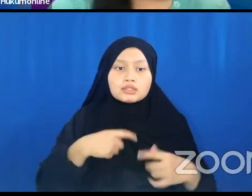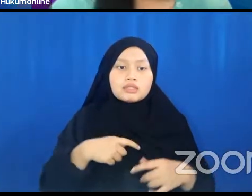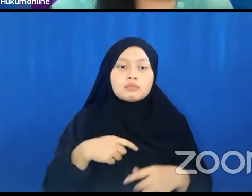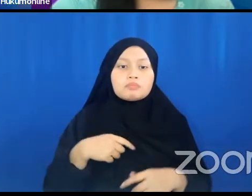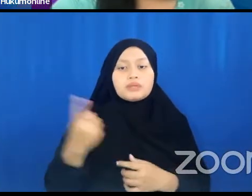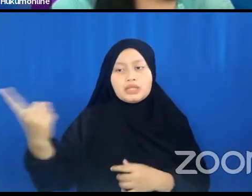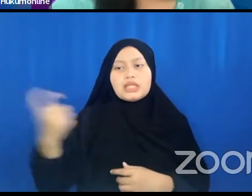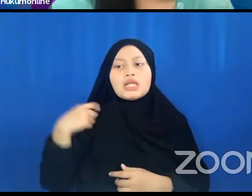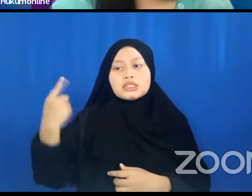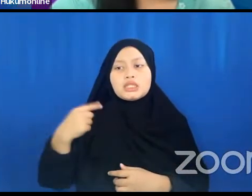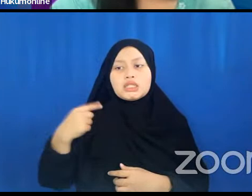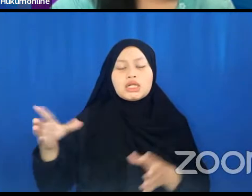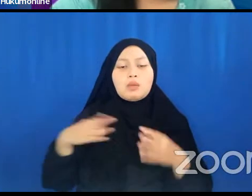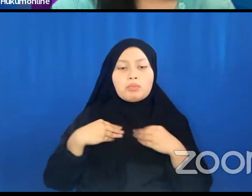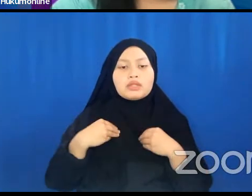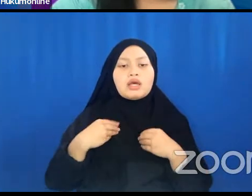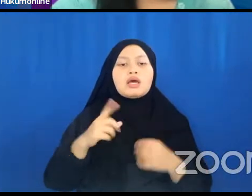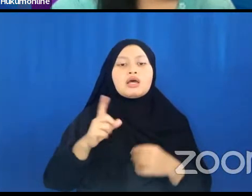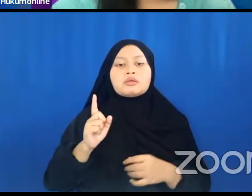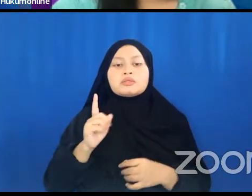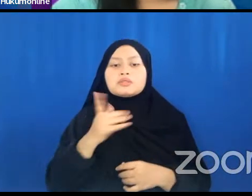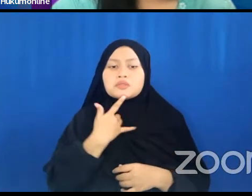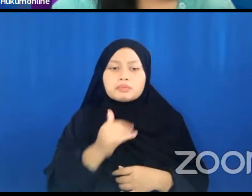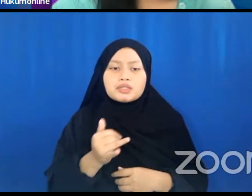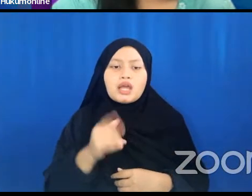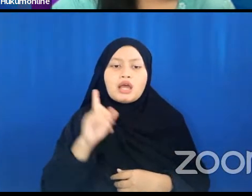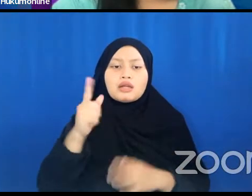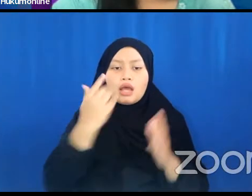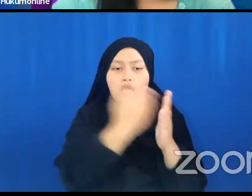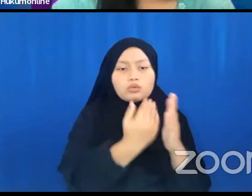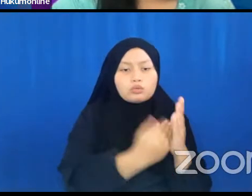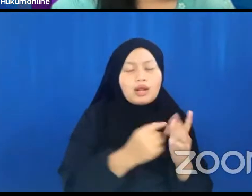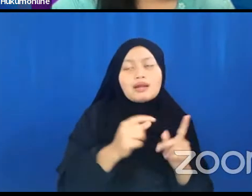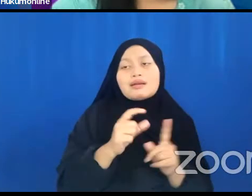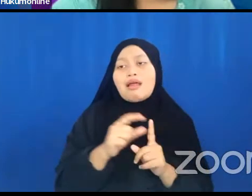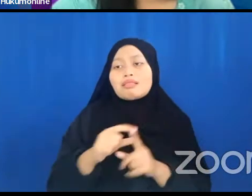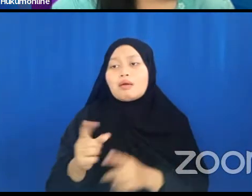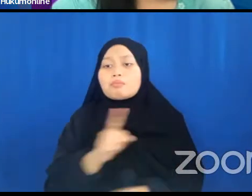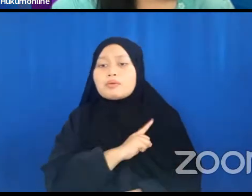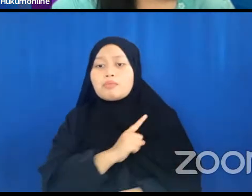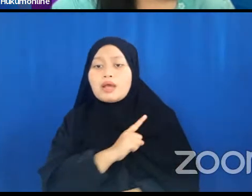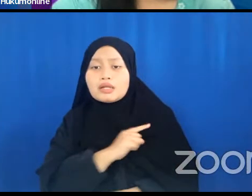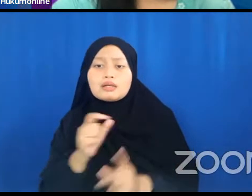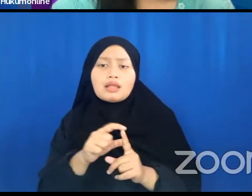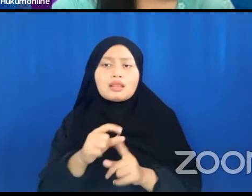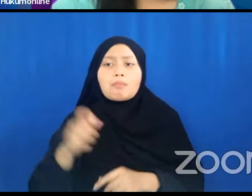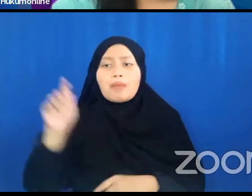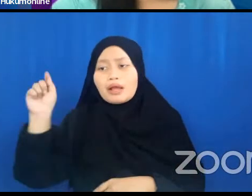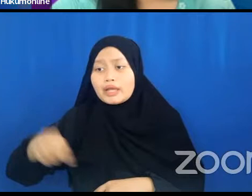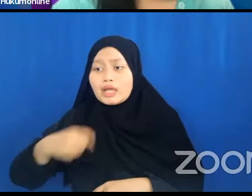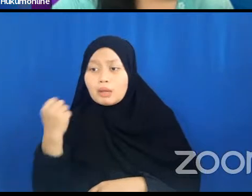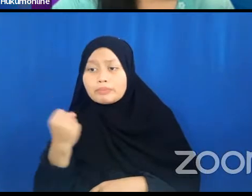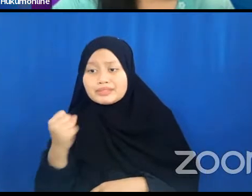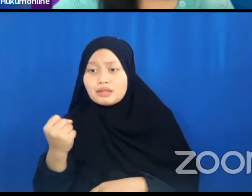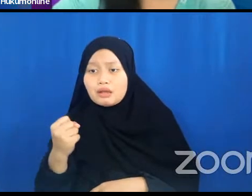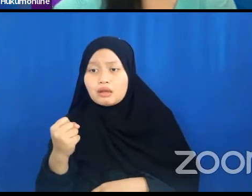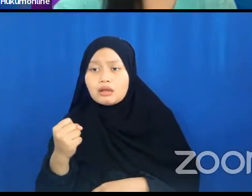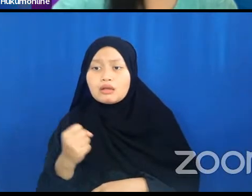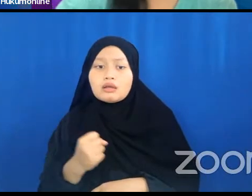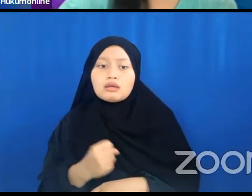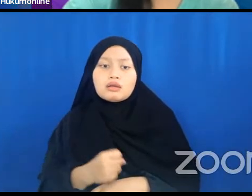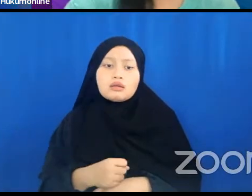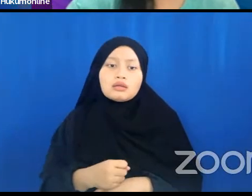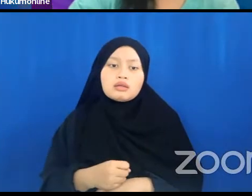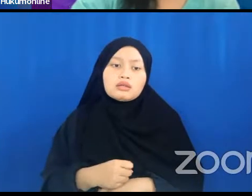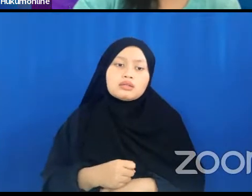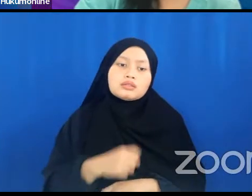dapatkan juga gitu seolah adanya Aturan penetap ribadi itu data itu jadi enggak bisa dipakai Jadi itu seolah kayak ada